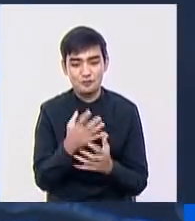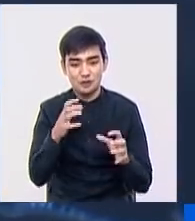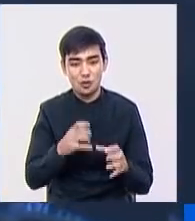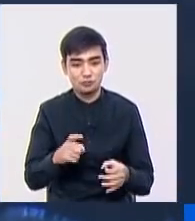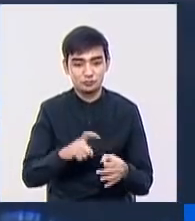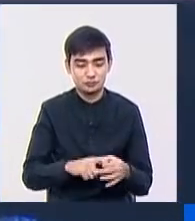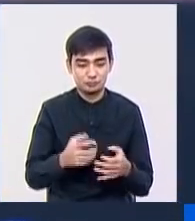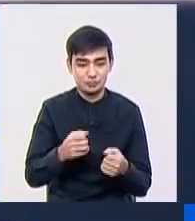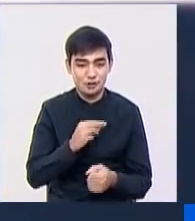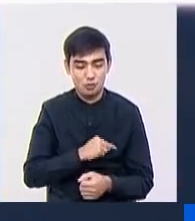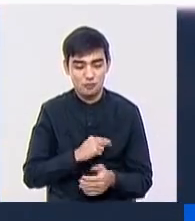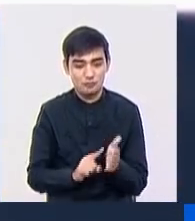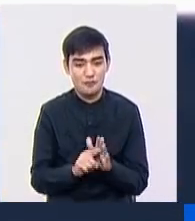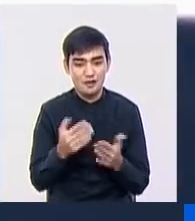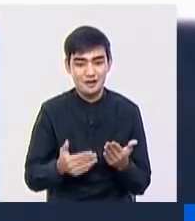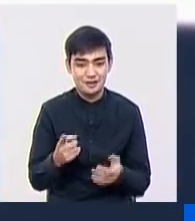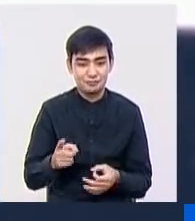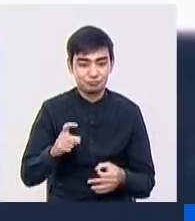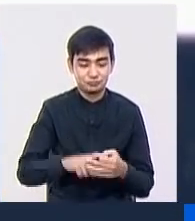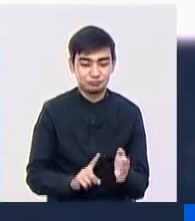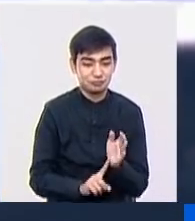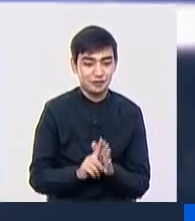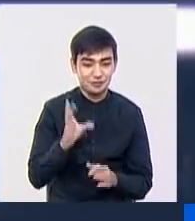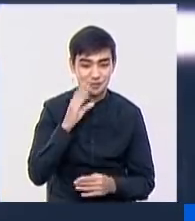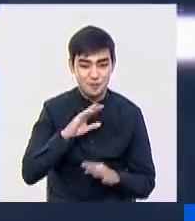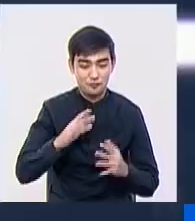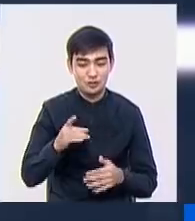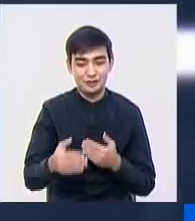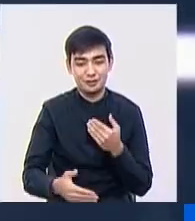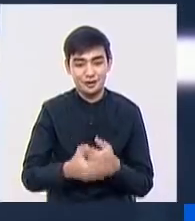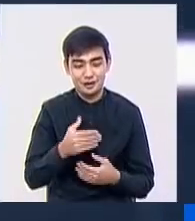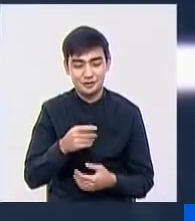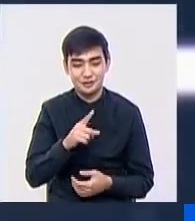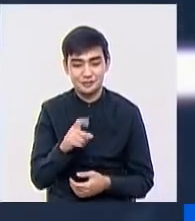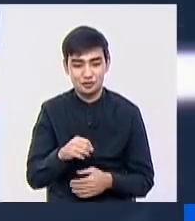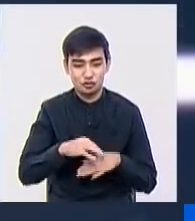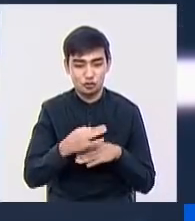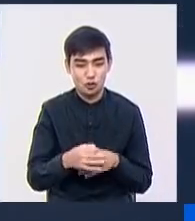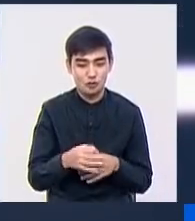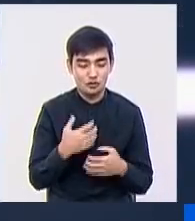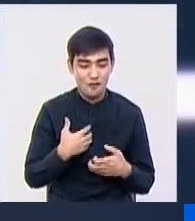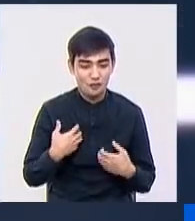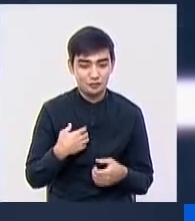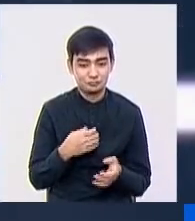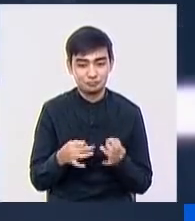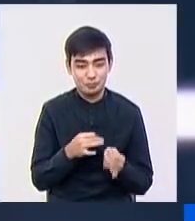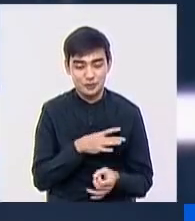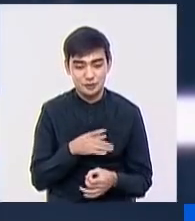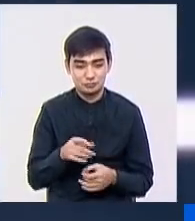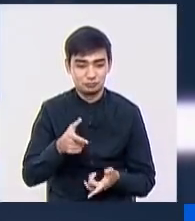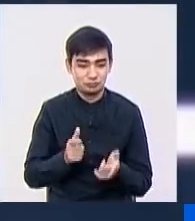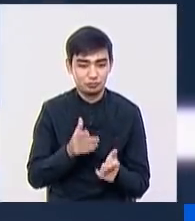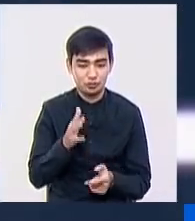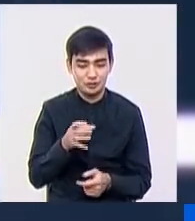законопроект принят в работу. Если он вступит в силу, то наказание за жестокое обращение с животными будет